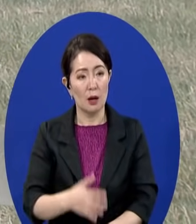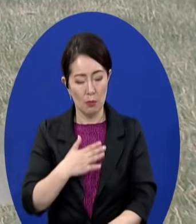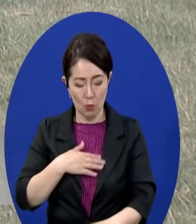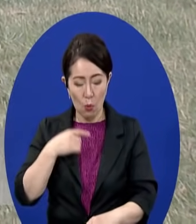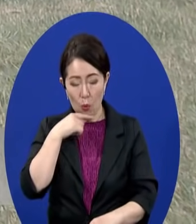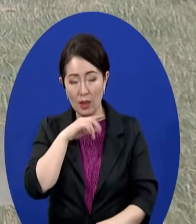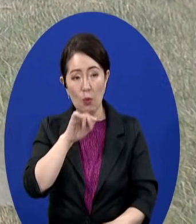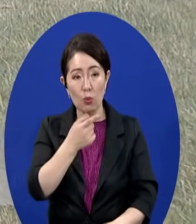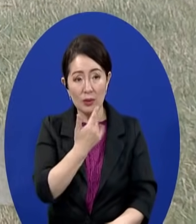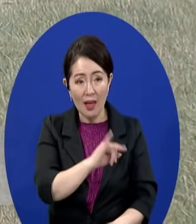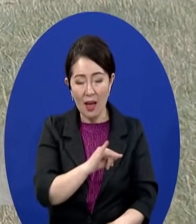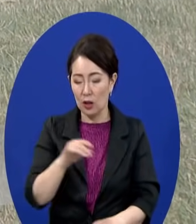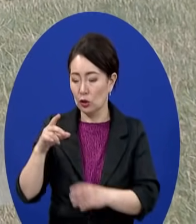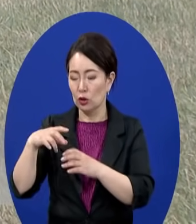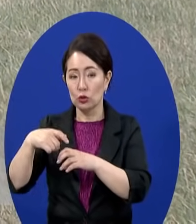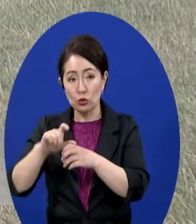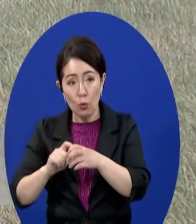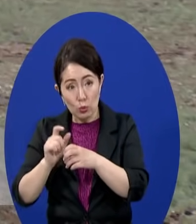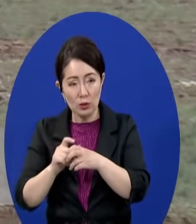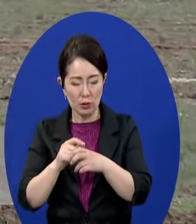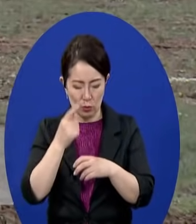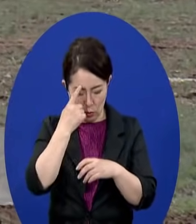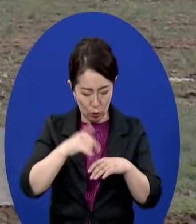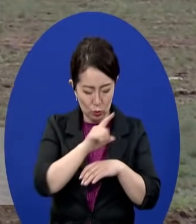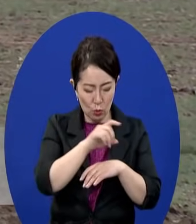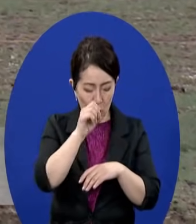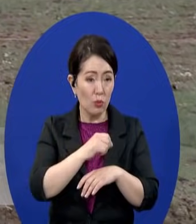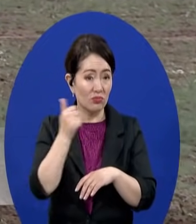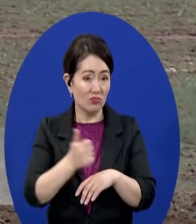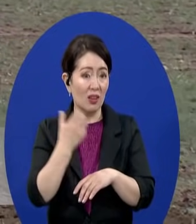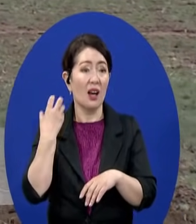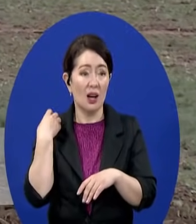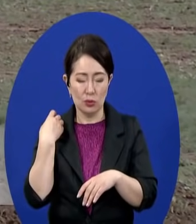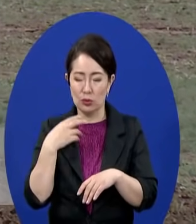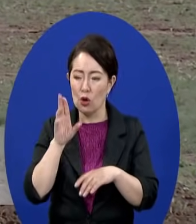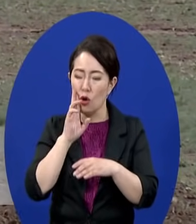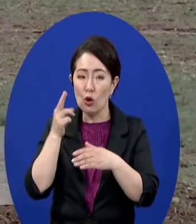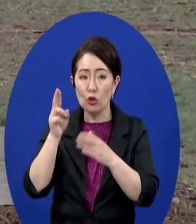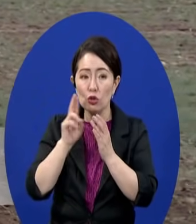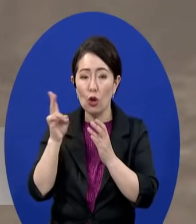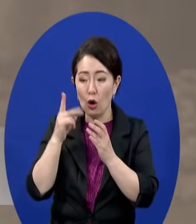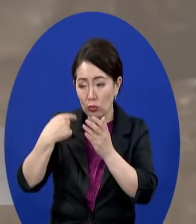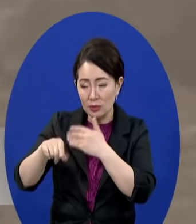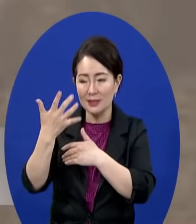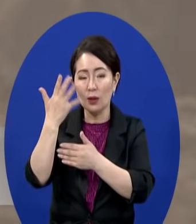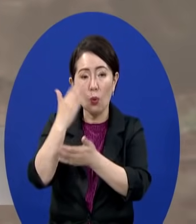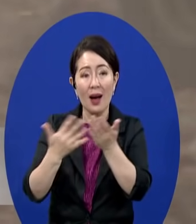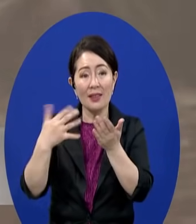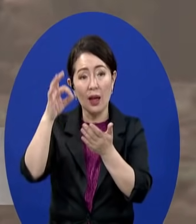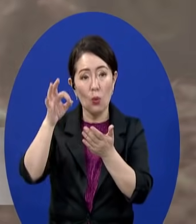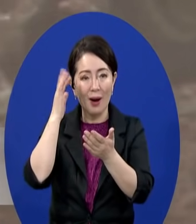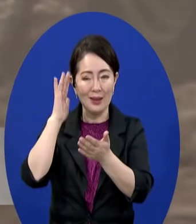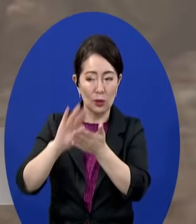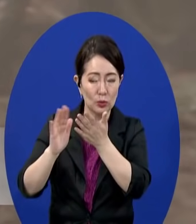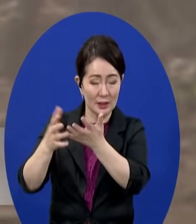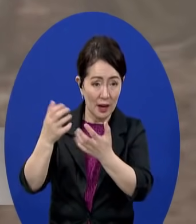буудай төмсний хэрэглээг дотоодоос 100% бүрэн хангадаг. Харин хүнсний ногооны 50% бид гаднаас импортоор авдаг. Энэ жилийн хувьд засгийн газар